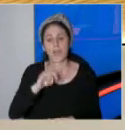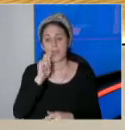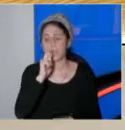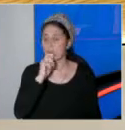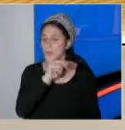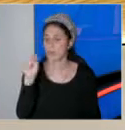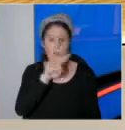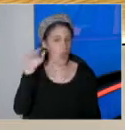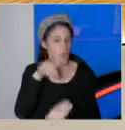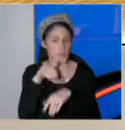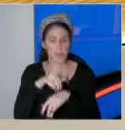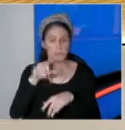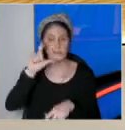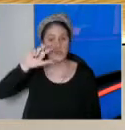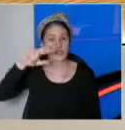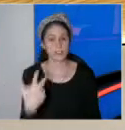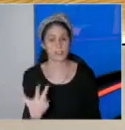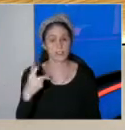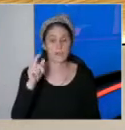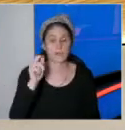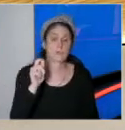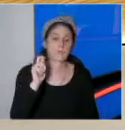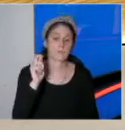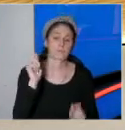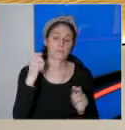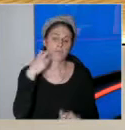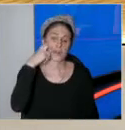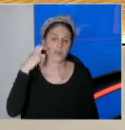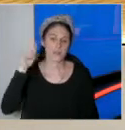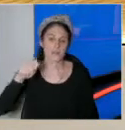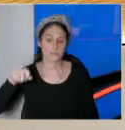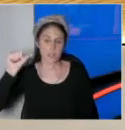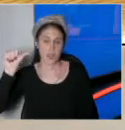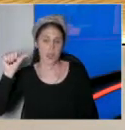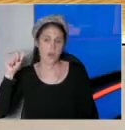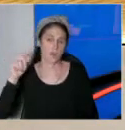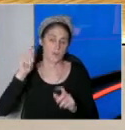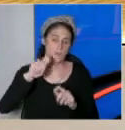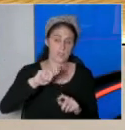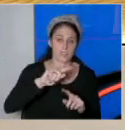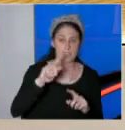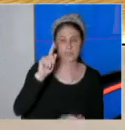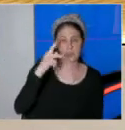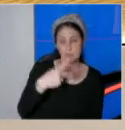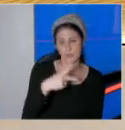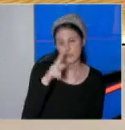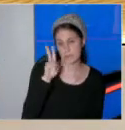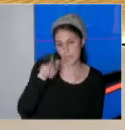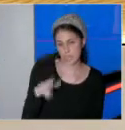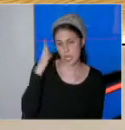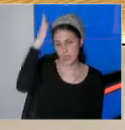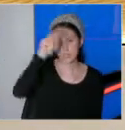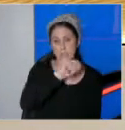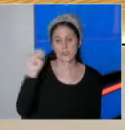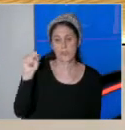בפרק השלישי מפרגן חבר הכנסת אליהו ברוכי מיהדות התורה לחבר הכנסת בועז טופורובסקי מיש עתיד, הנושא, מאבקו